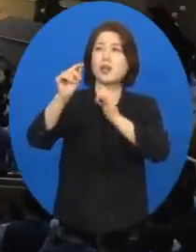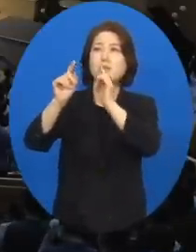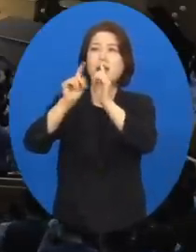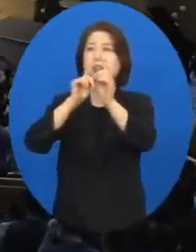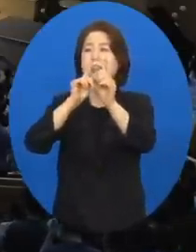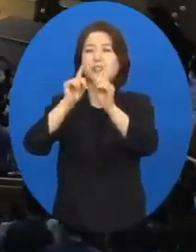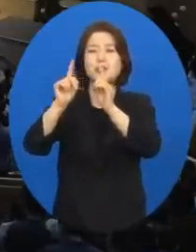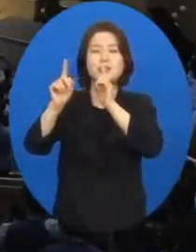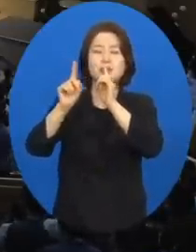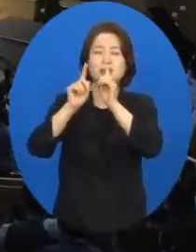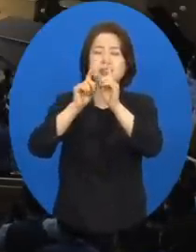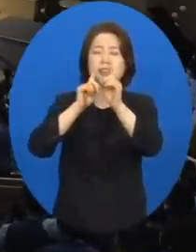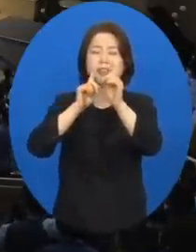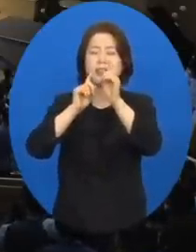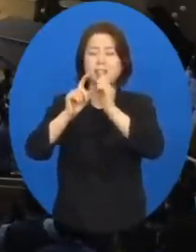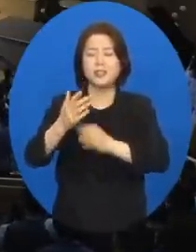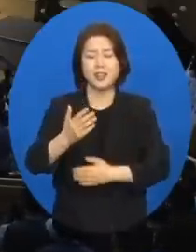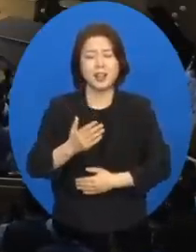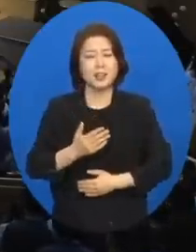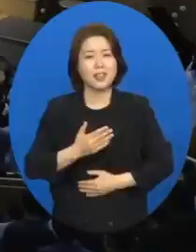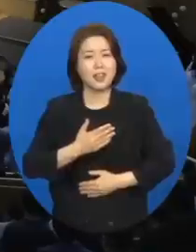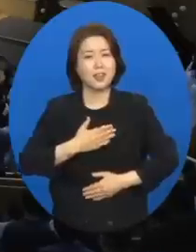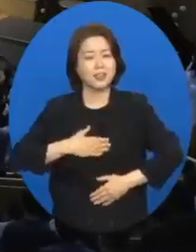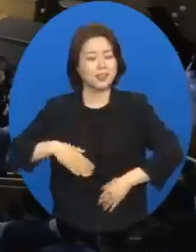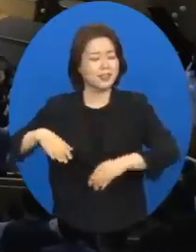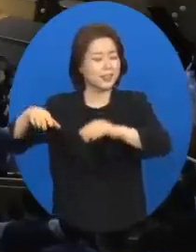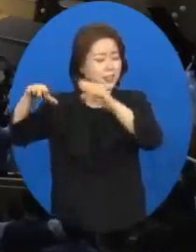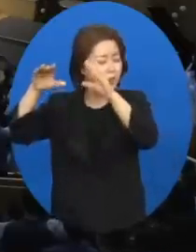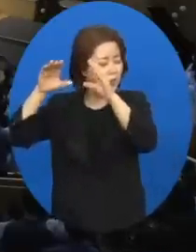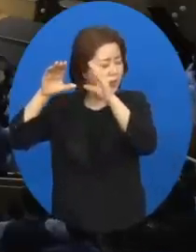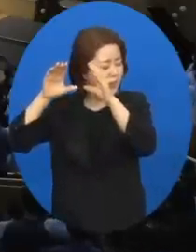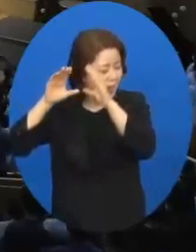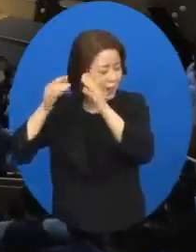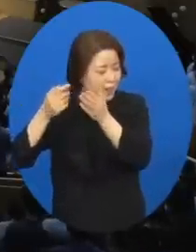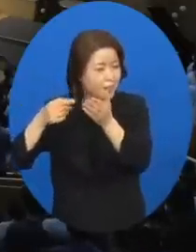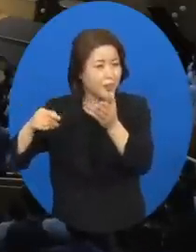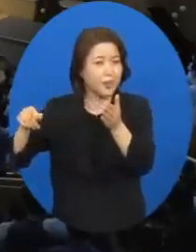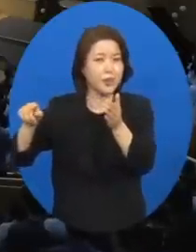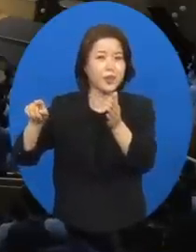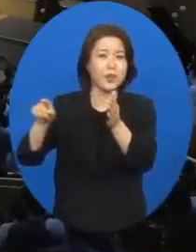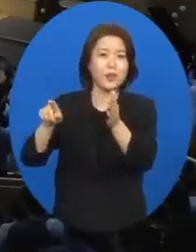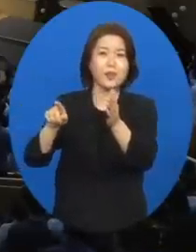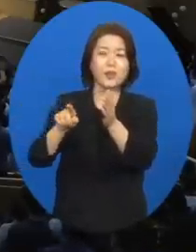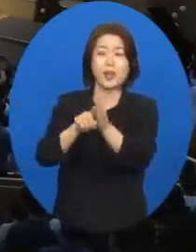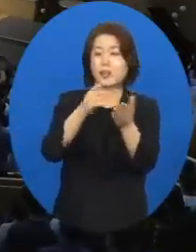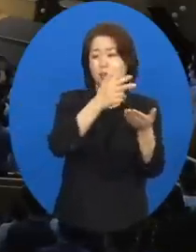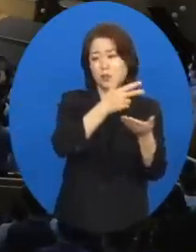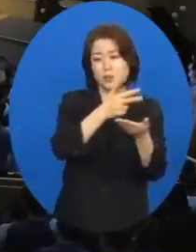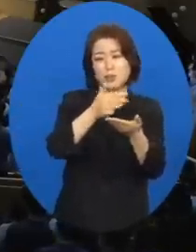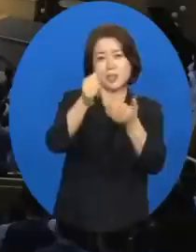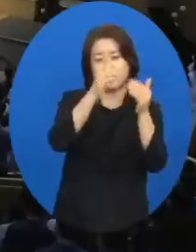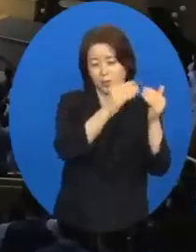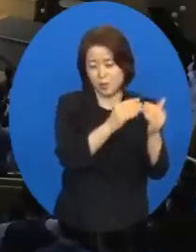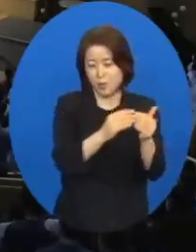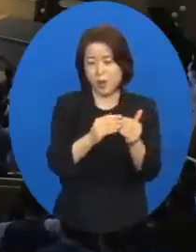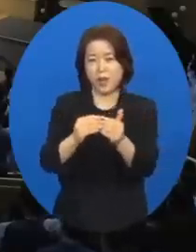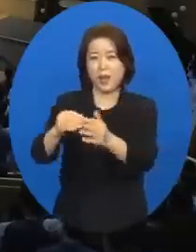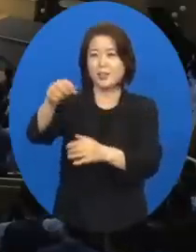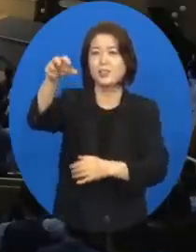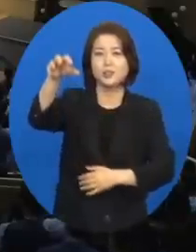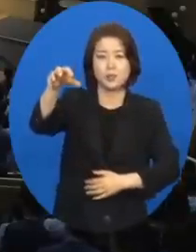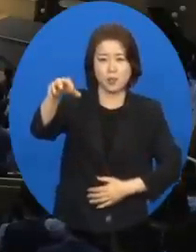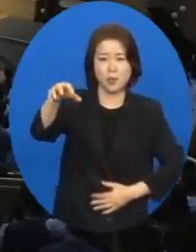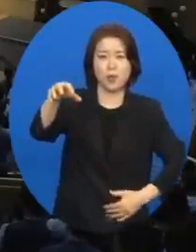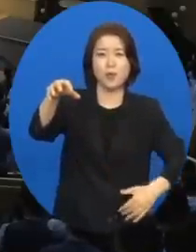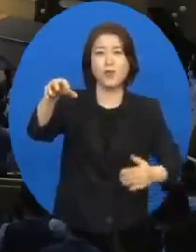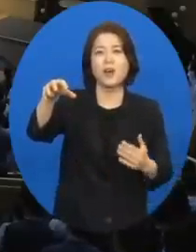주의 말씀을 나 듣기 위하여 주